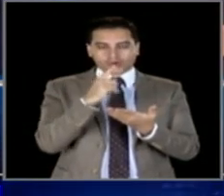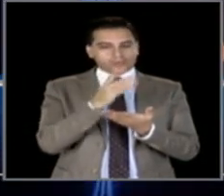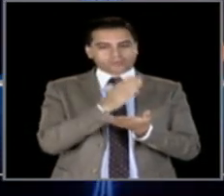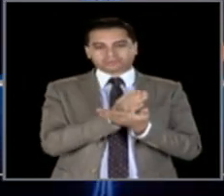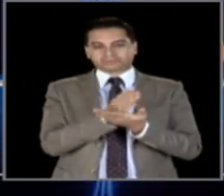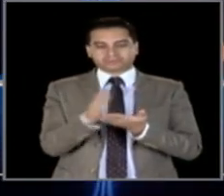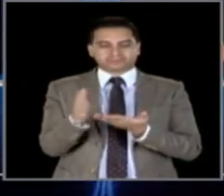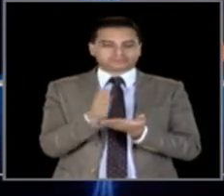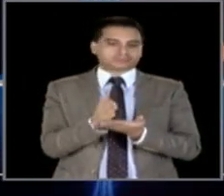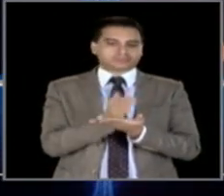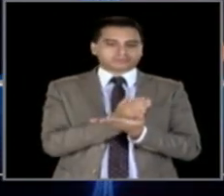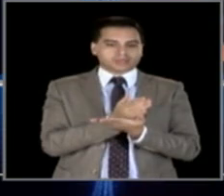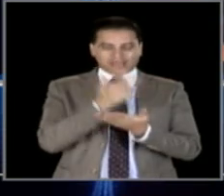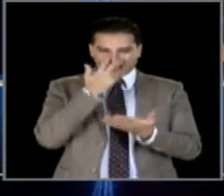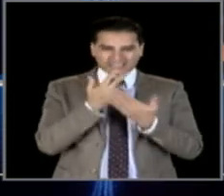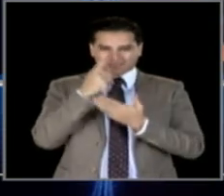في القرن الستاشر